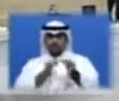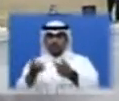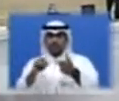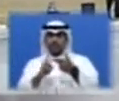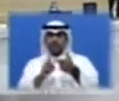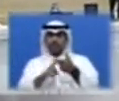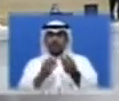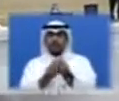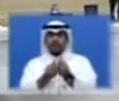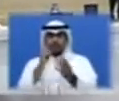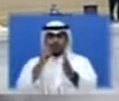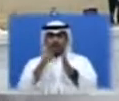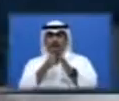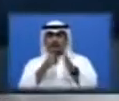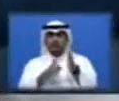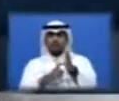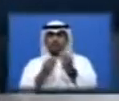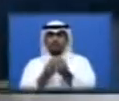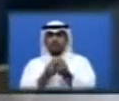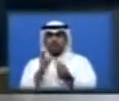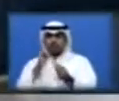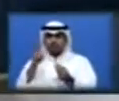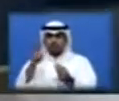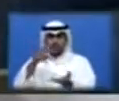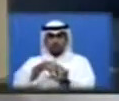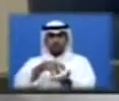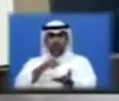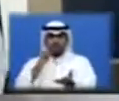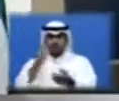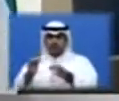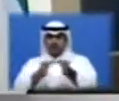القوانين التي وردت فقط في الخطة الإنمائية الثانية